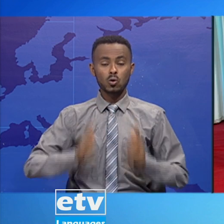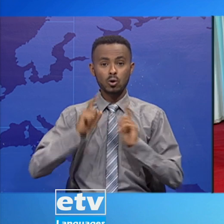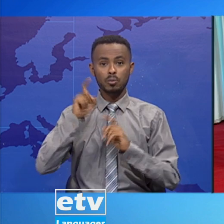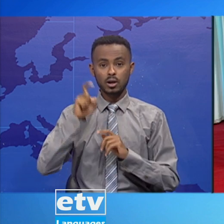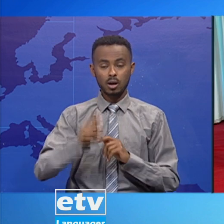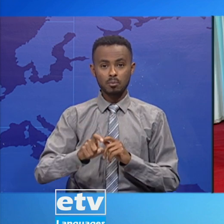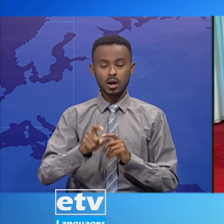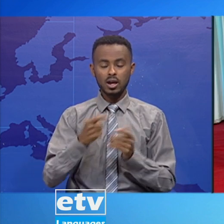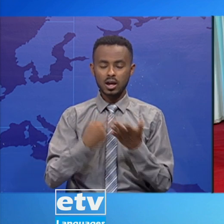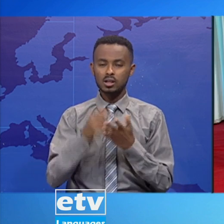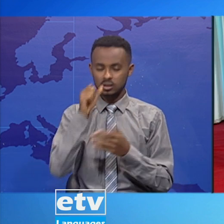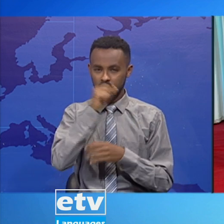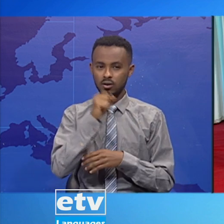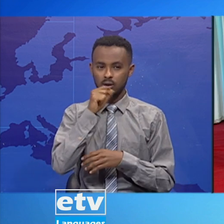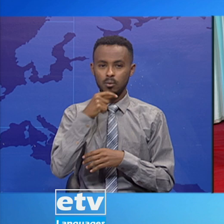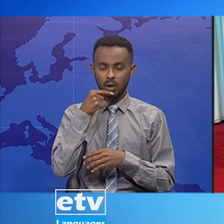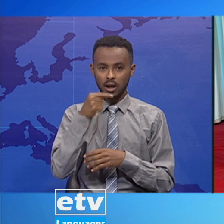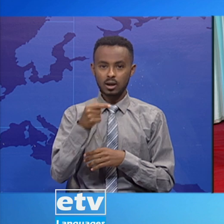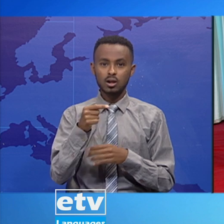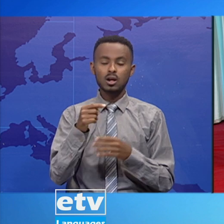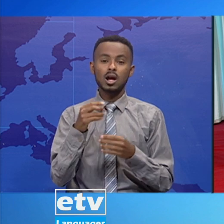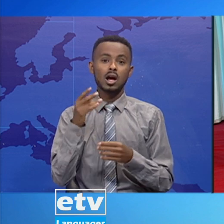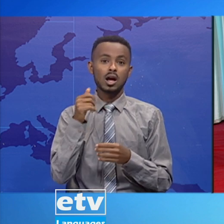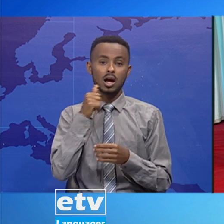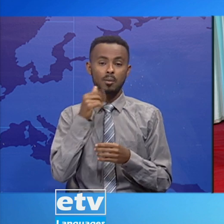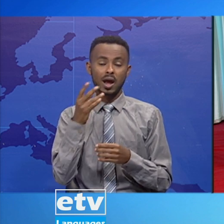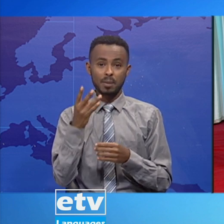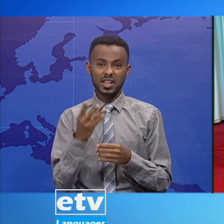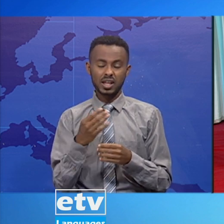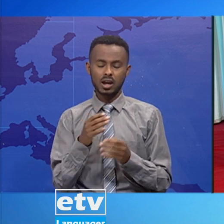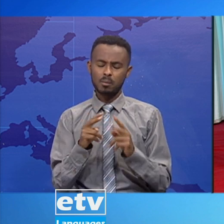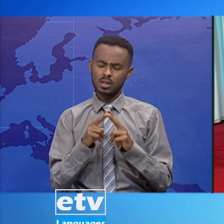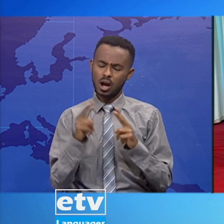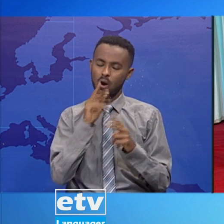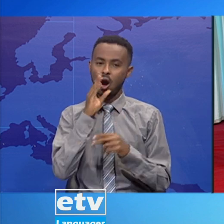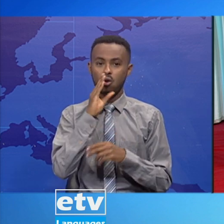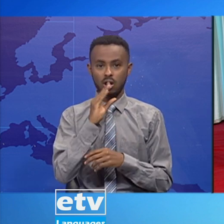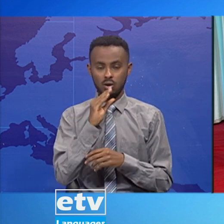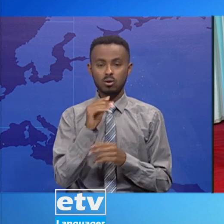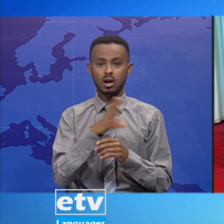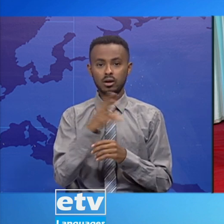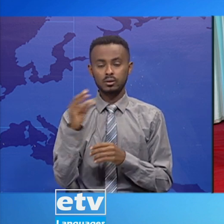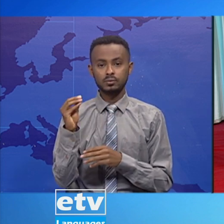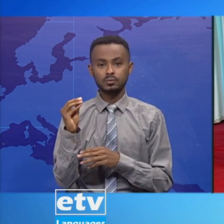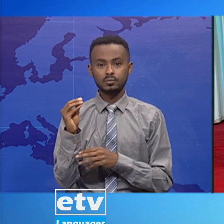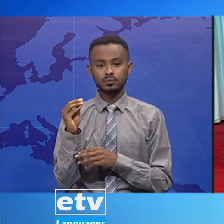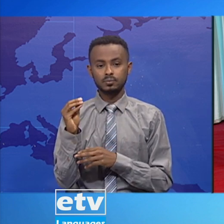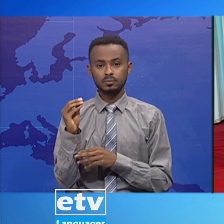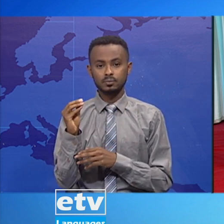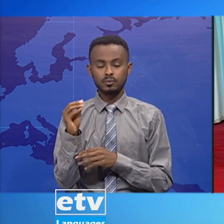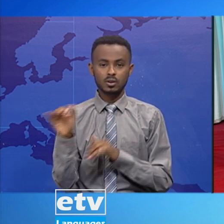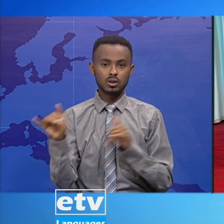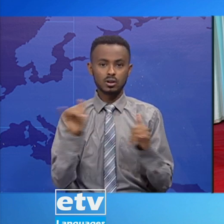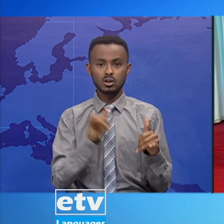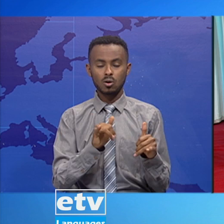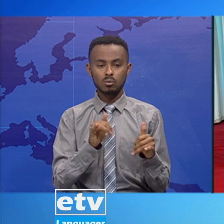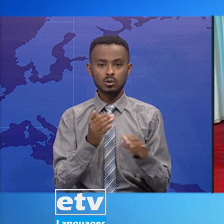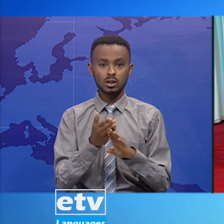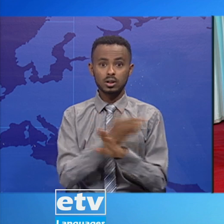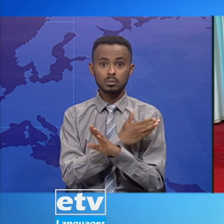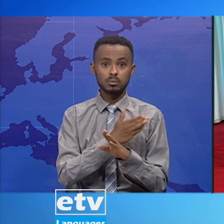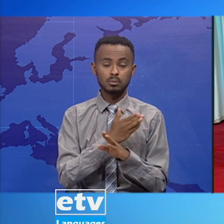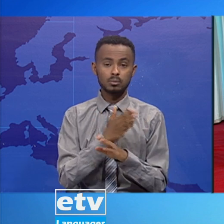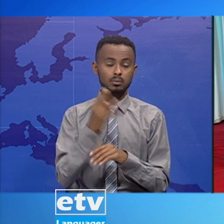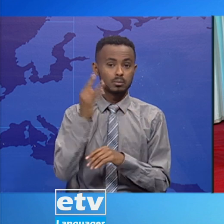የሚገባ ይሄ ዘፈን ብለን ከባለቤቴ ጋር በጣም ነው ያወራንበት። እና እንደውም ቅድም